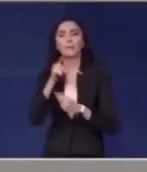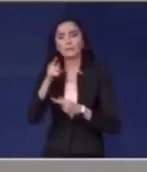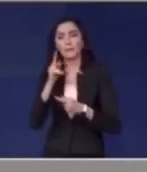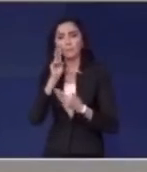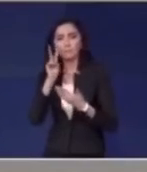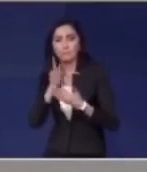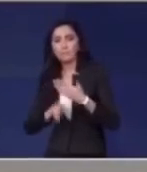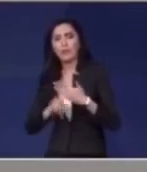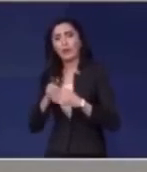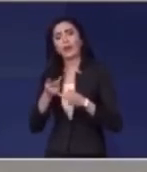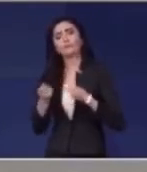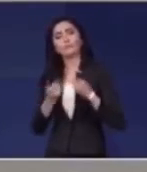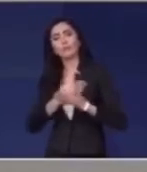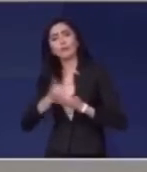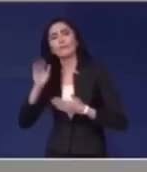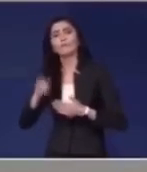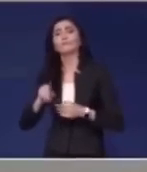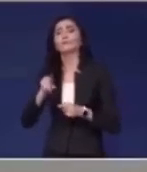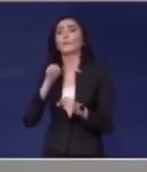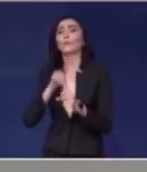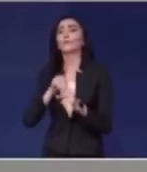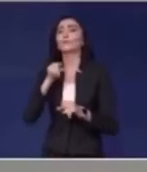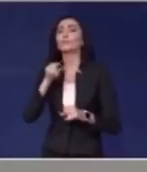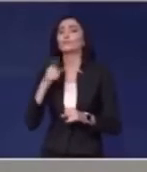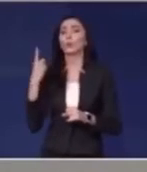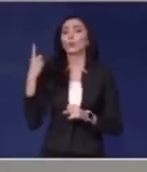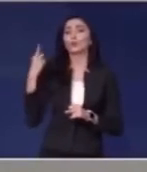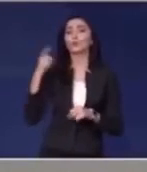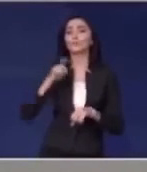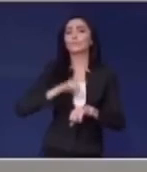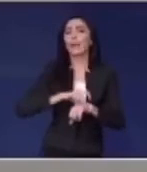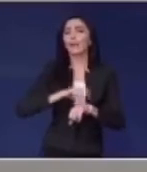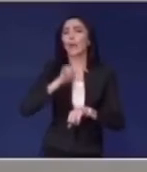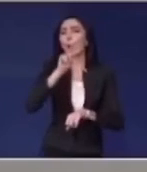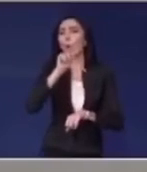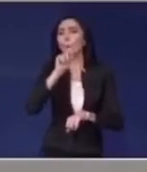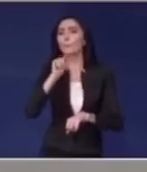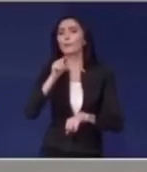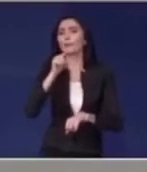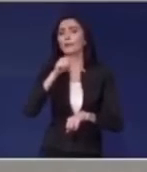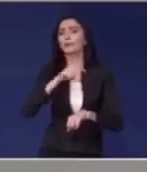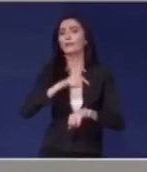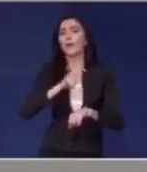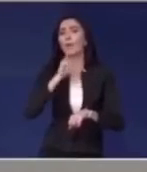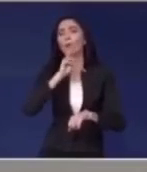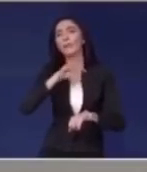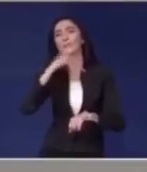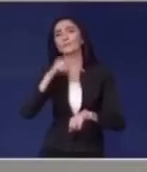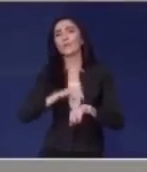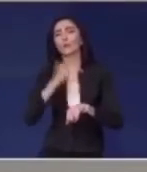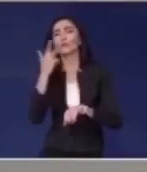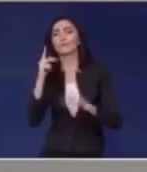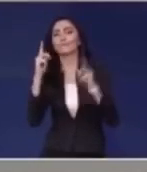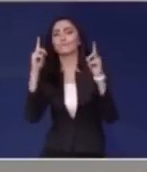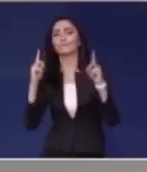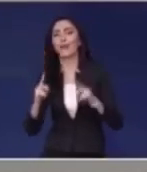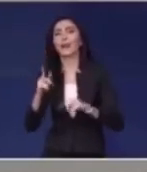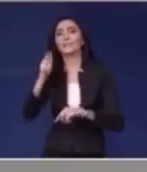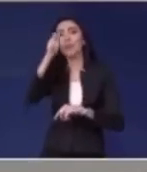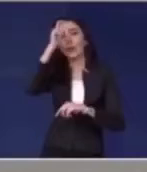yürütecektir Bu çerçevede Dün saat 11 ile 15 saatleri arasında